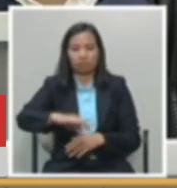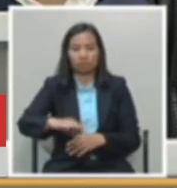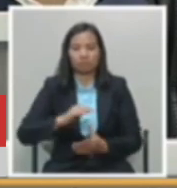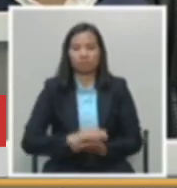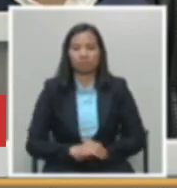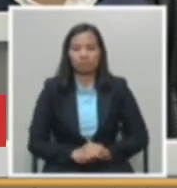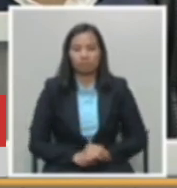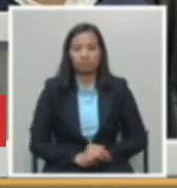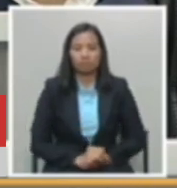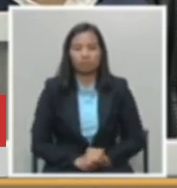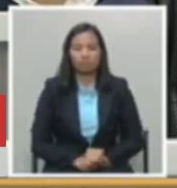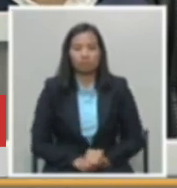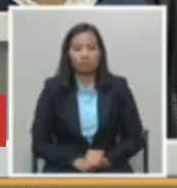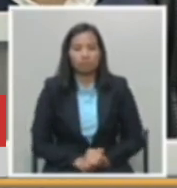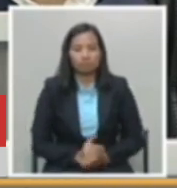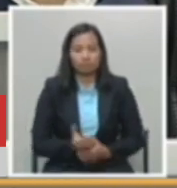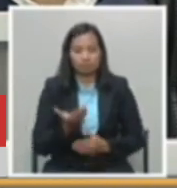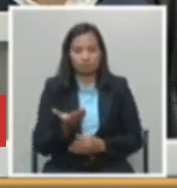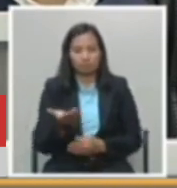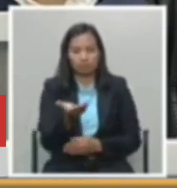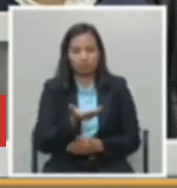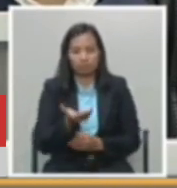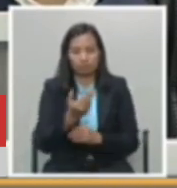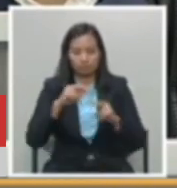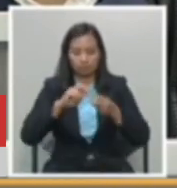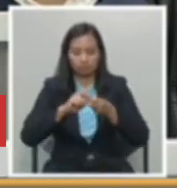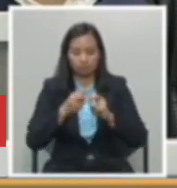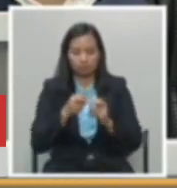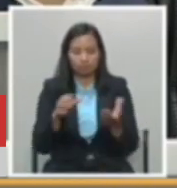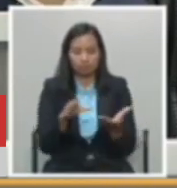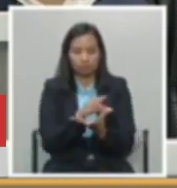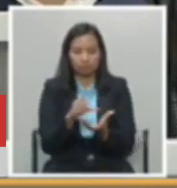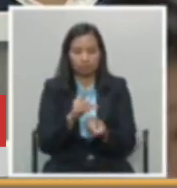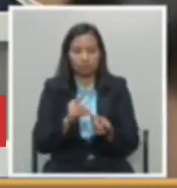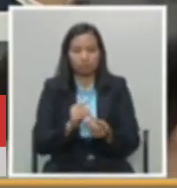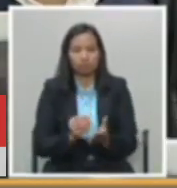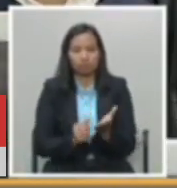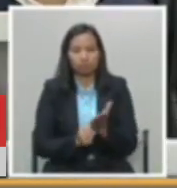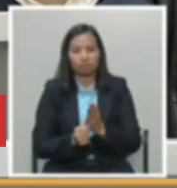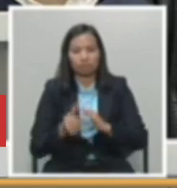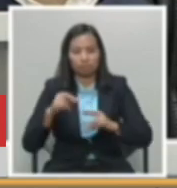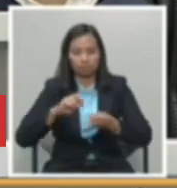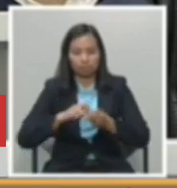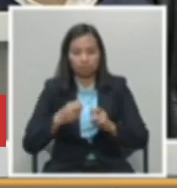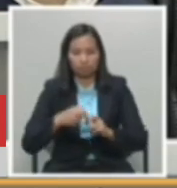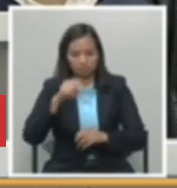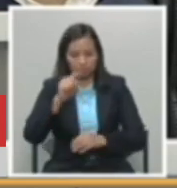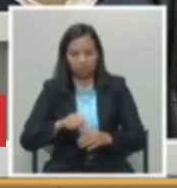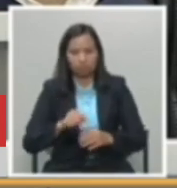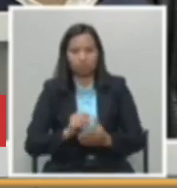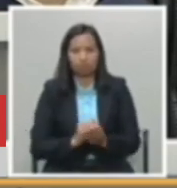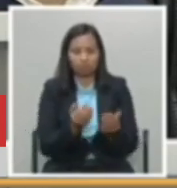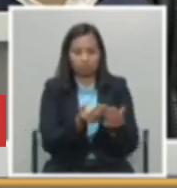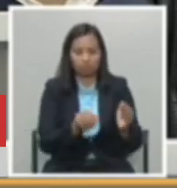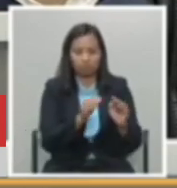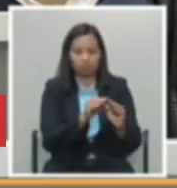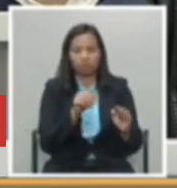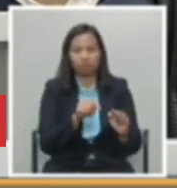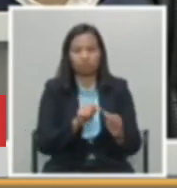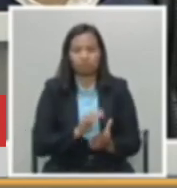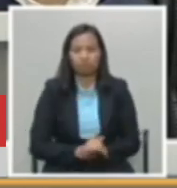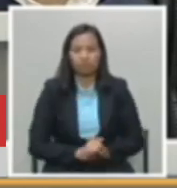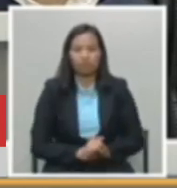ะนั้นสิ่งเหล่านี้มันทำให้เกิดปัญหาทางสังคมสิ่งที่เจ๊ต้องแก้ก็คือต้องแก้ที่ครอบครัวค่ะกร